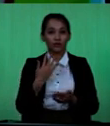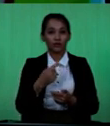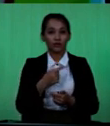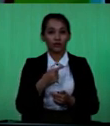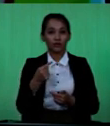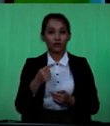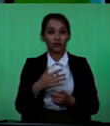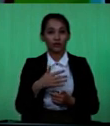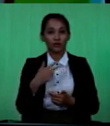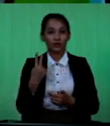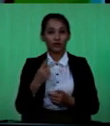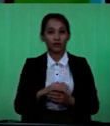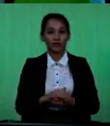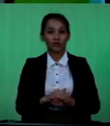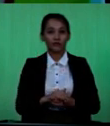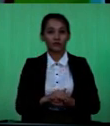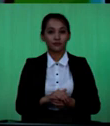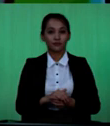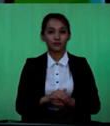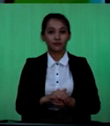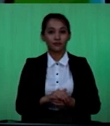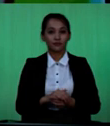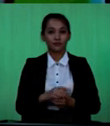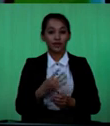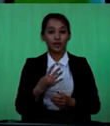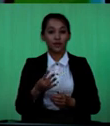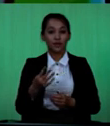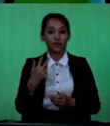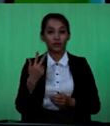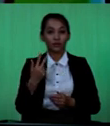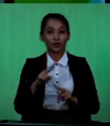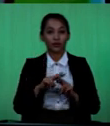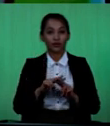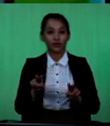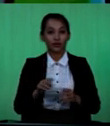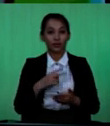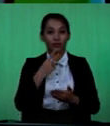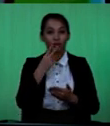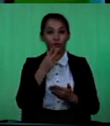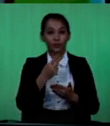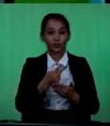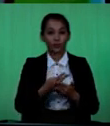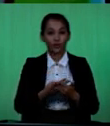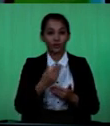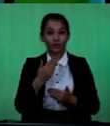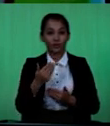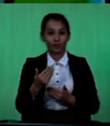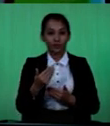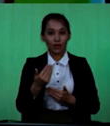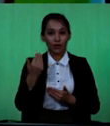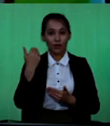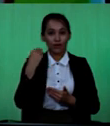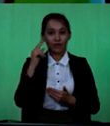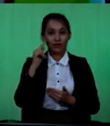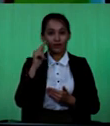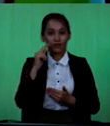bilan 52 sonlarning ayirmasi 43 ga teng. Ko'rinib turibdiki, siz o'tgan